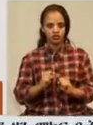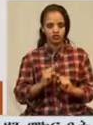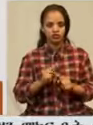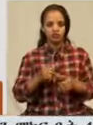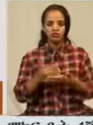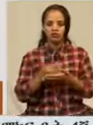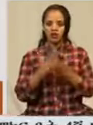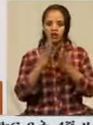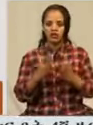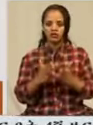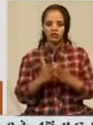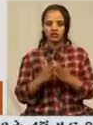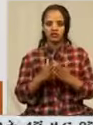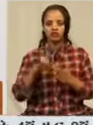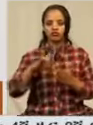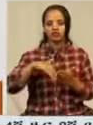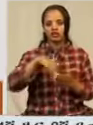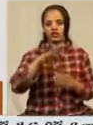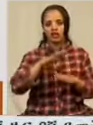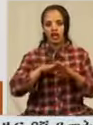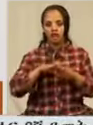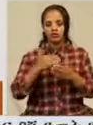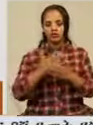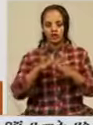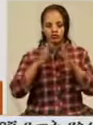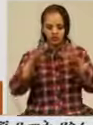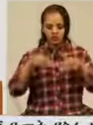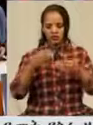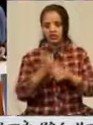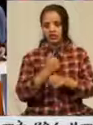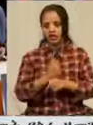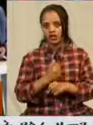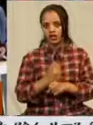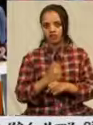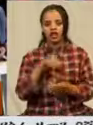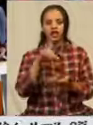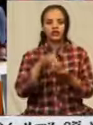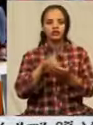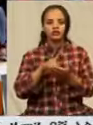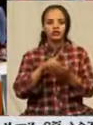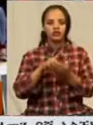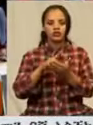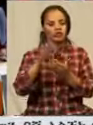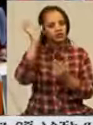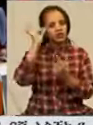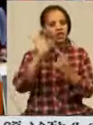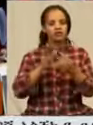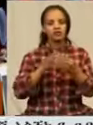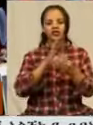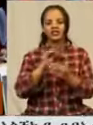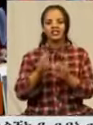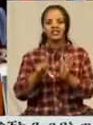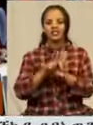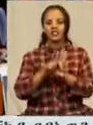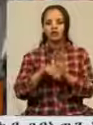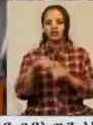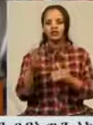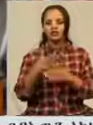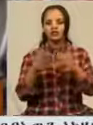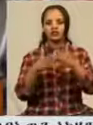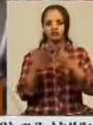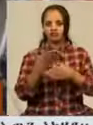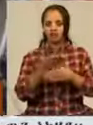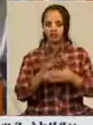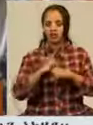በማምረት የኤክስፖርት ምርት ላይ ትኩረት በመስጠት እንሰራለን። ከተሞችን በፕላን በመምራትና ህገወጥ ግንባታዎችን በመከላከል ለኑሮ